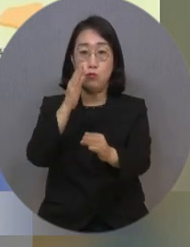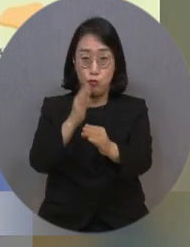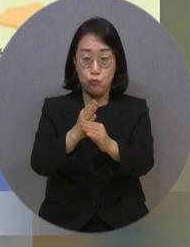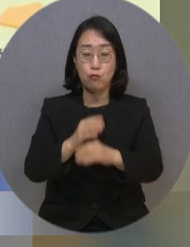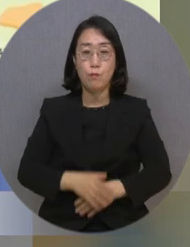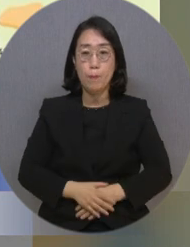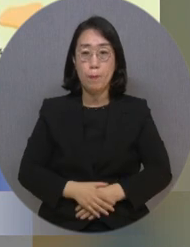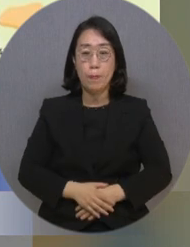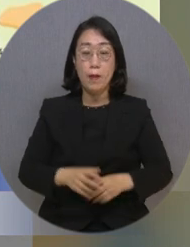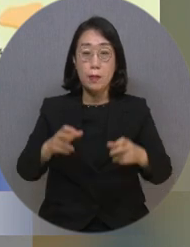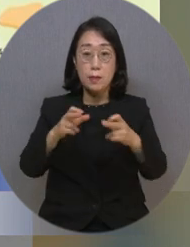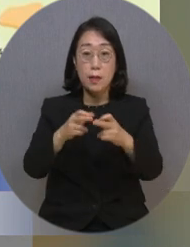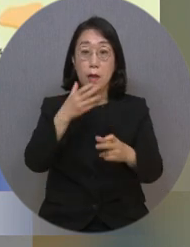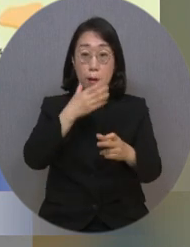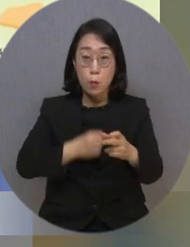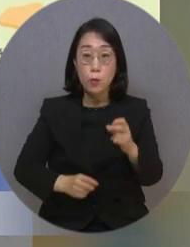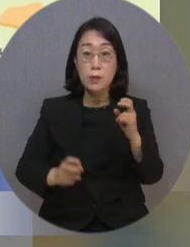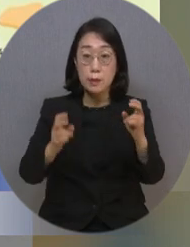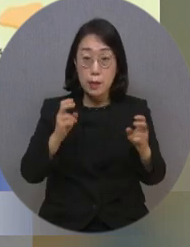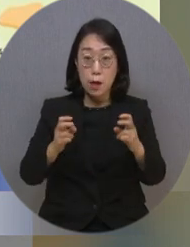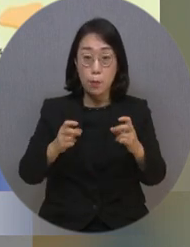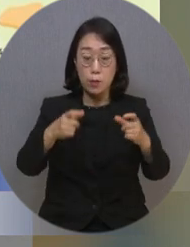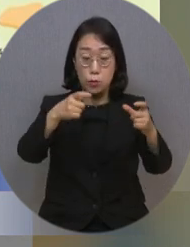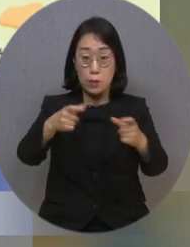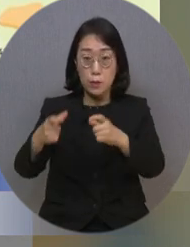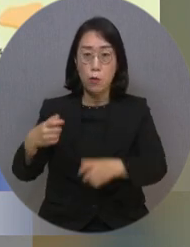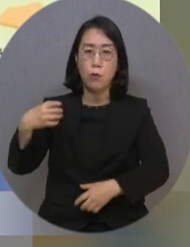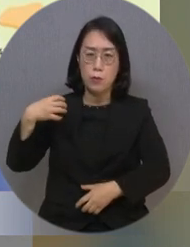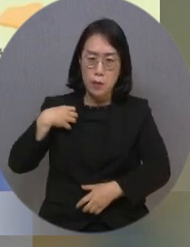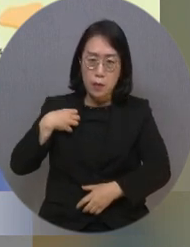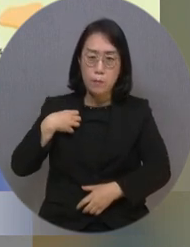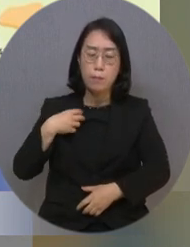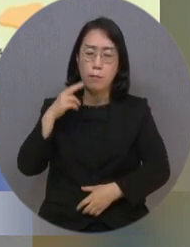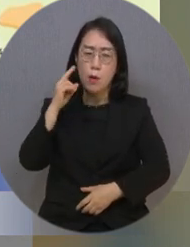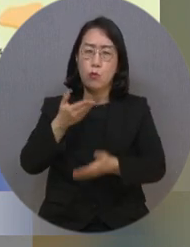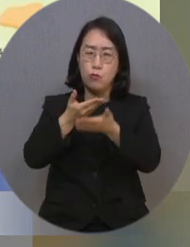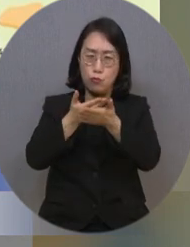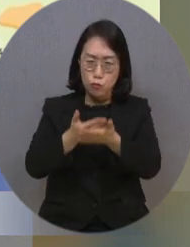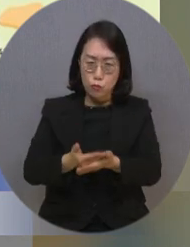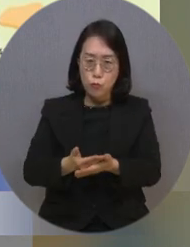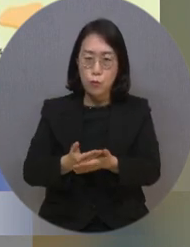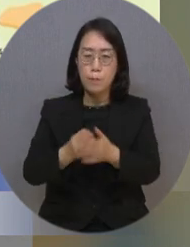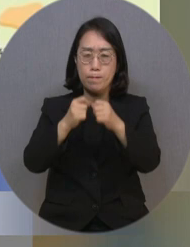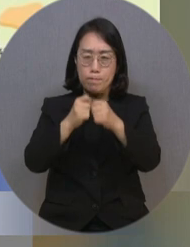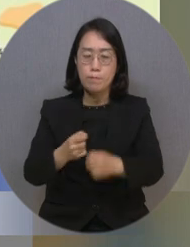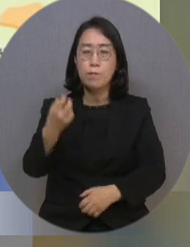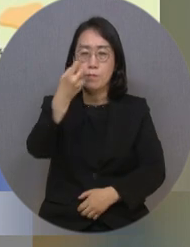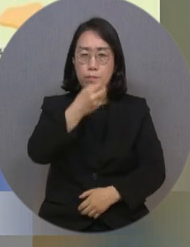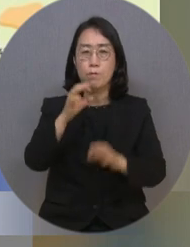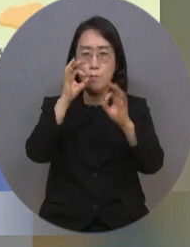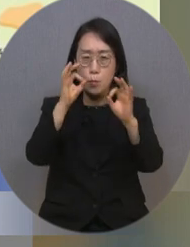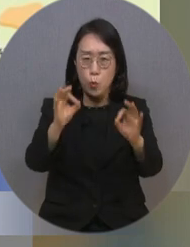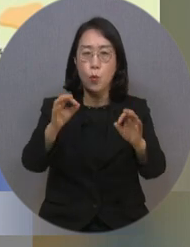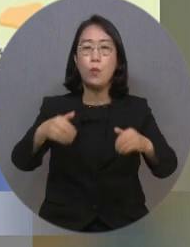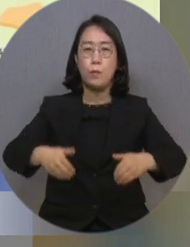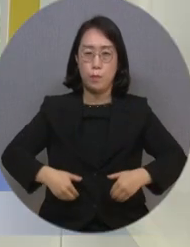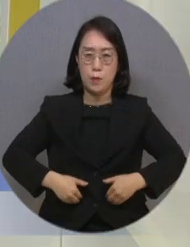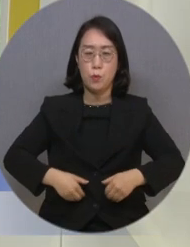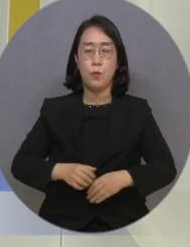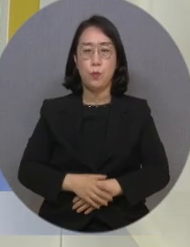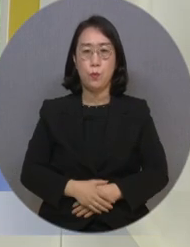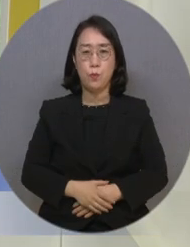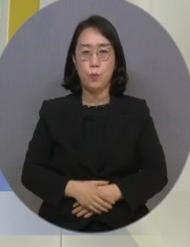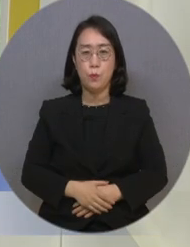있는만큼이 장애인복지사업에서 지자체의 역할과 책임을 다시 한번 점검해 볼 필요가 있을 것 같습니다